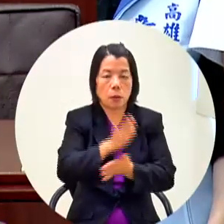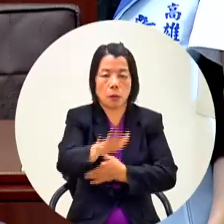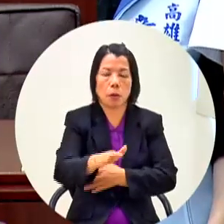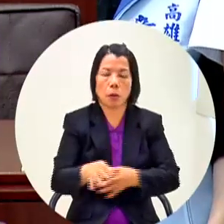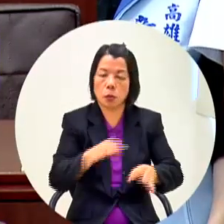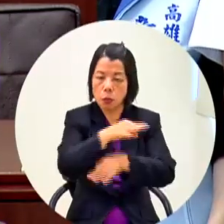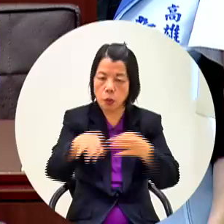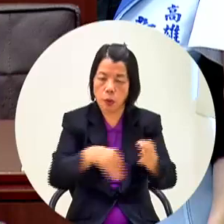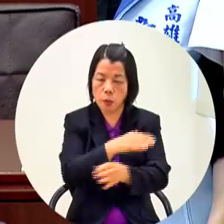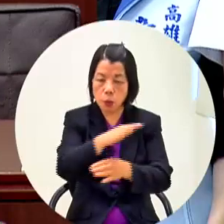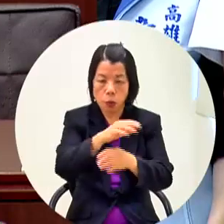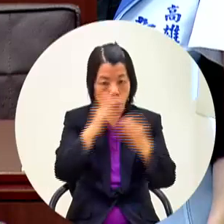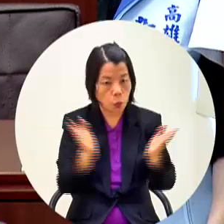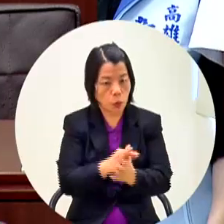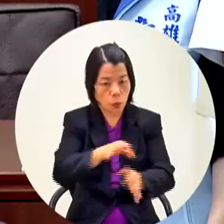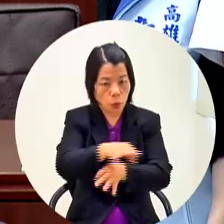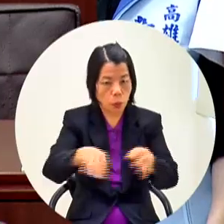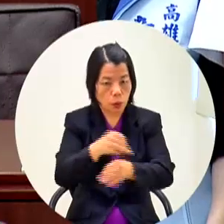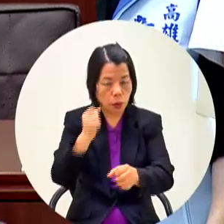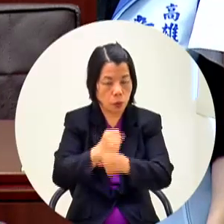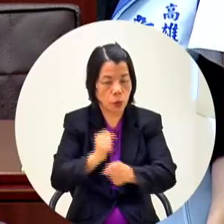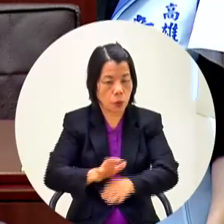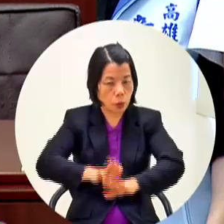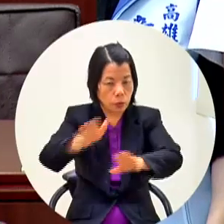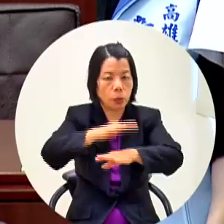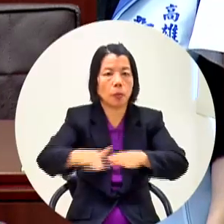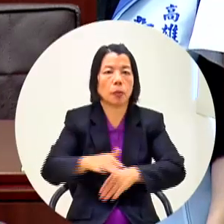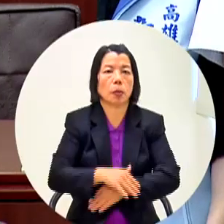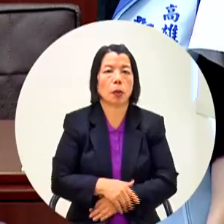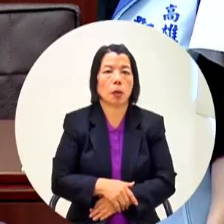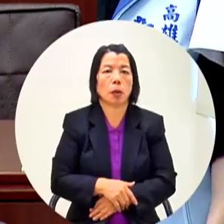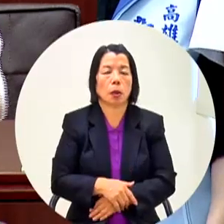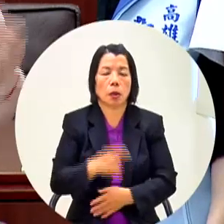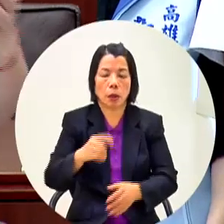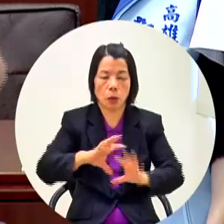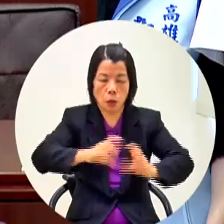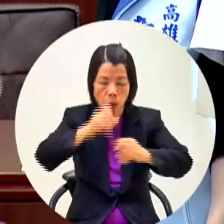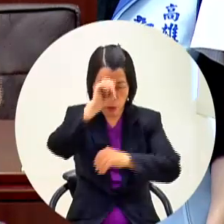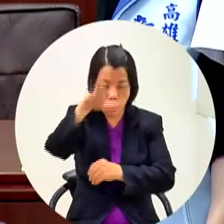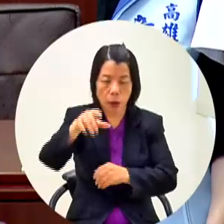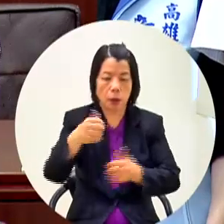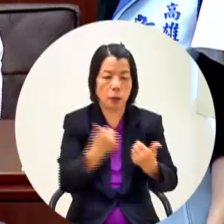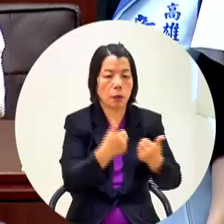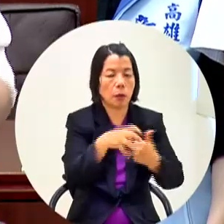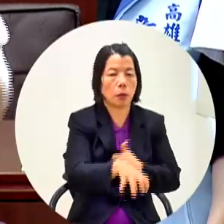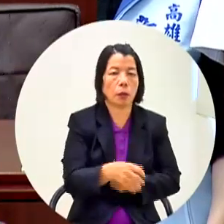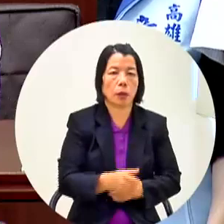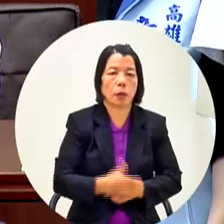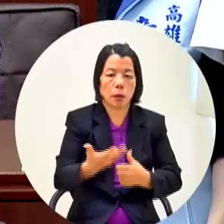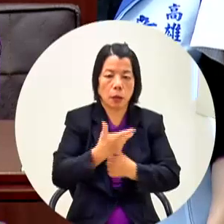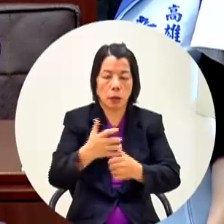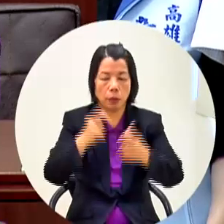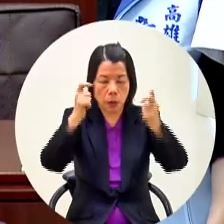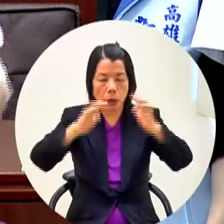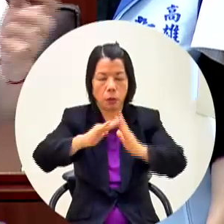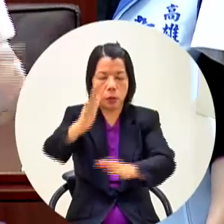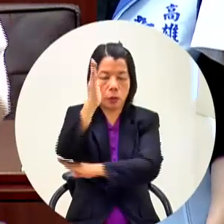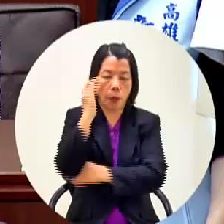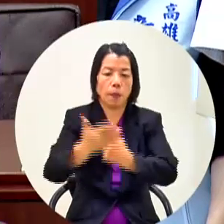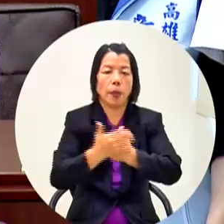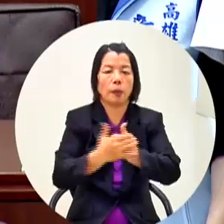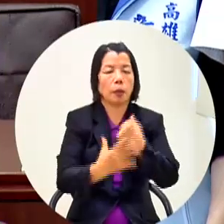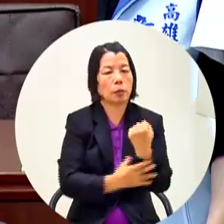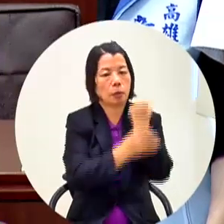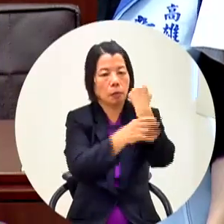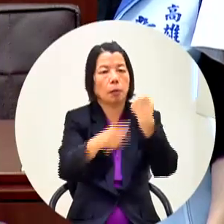会比较好一点，我们正在往这个方向来努力，也谢谢国民党团议会跟我们市政府这边做最强的后盾，我相信大